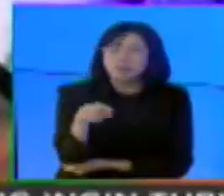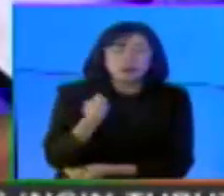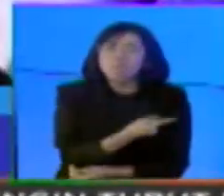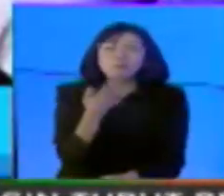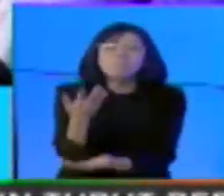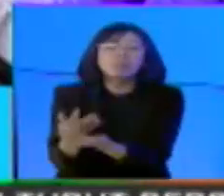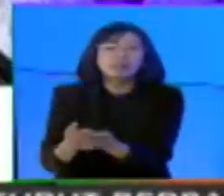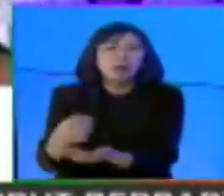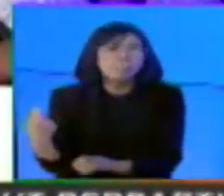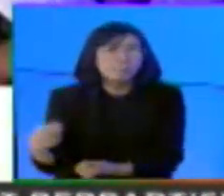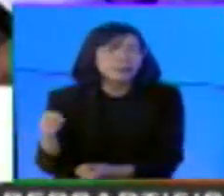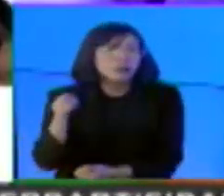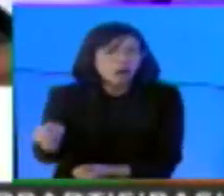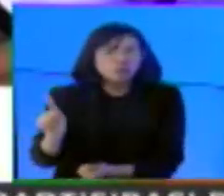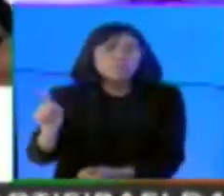meminta maaf